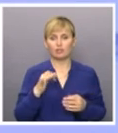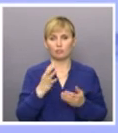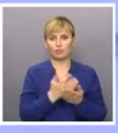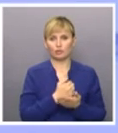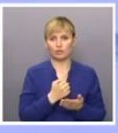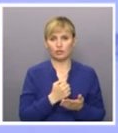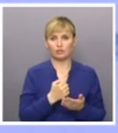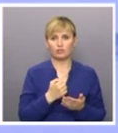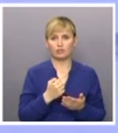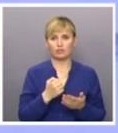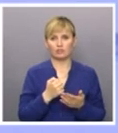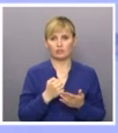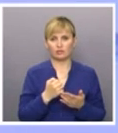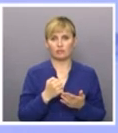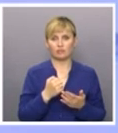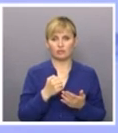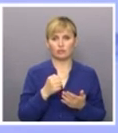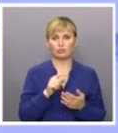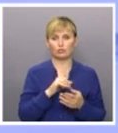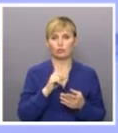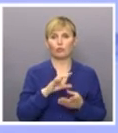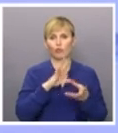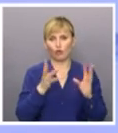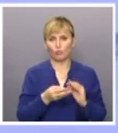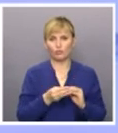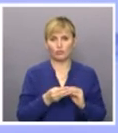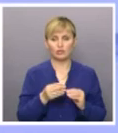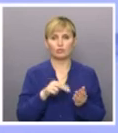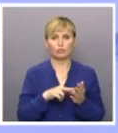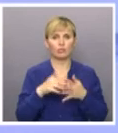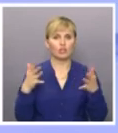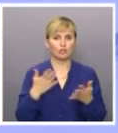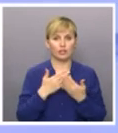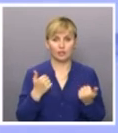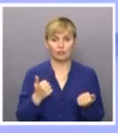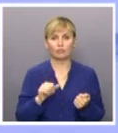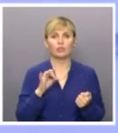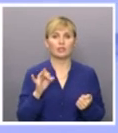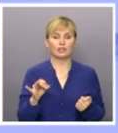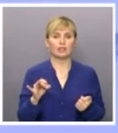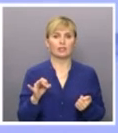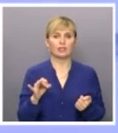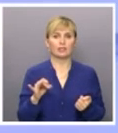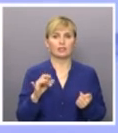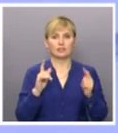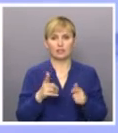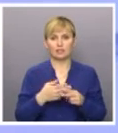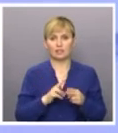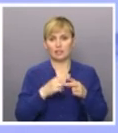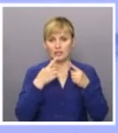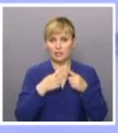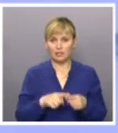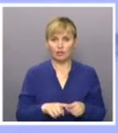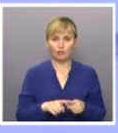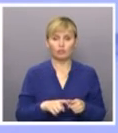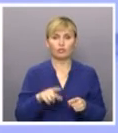там, мелкий лещ, мелкий карась, то есть то, что, в общем-то, не имеет большой цены. И согласно этой технологии, то